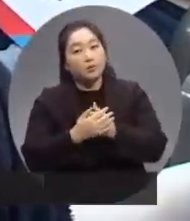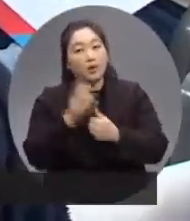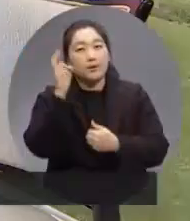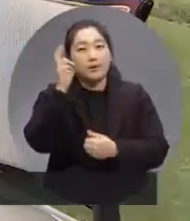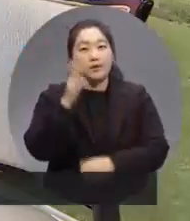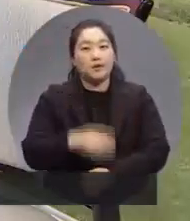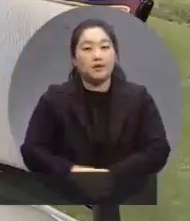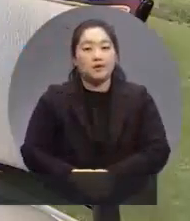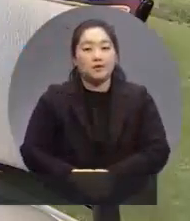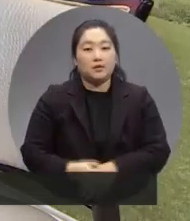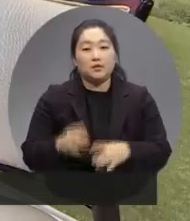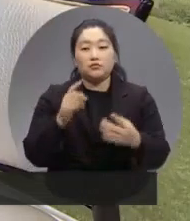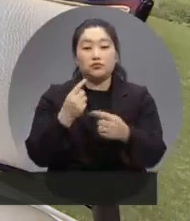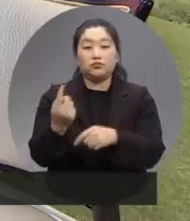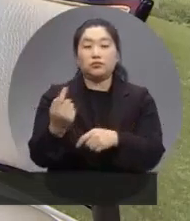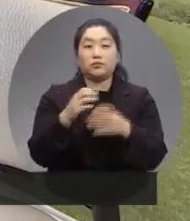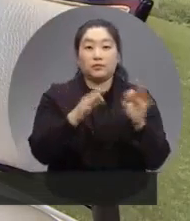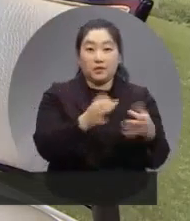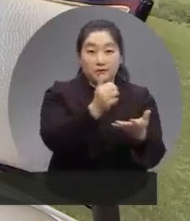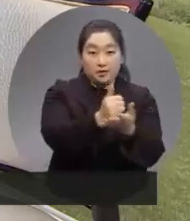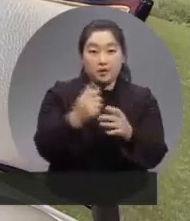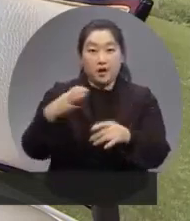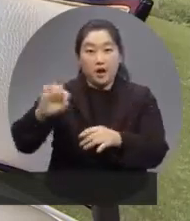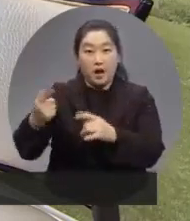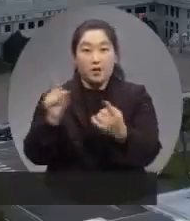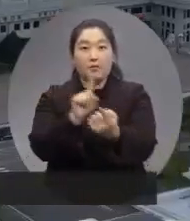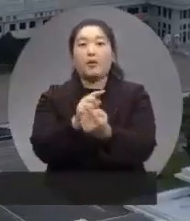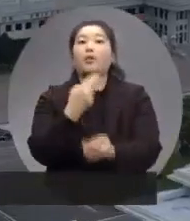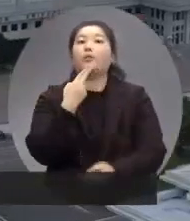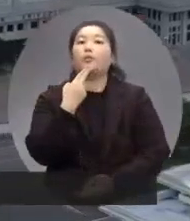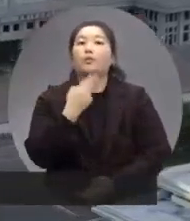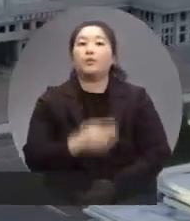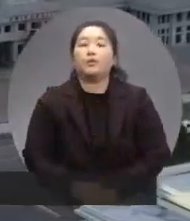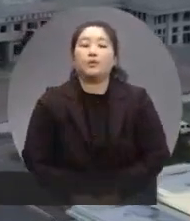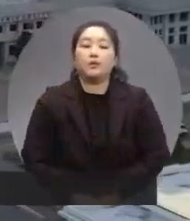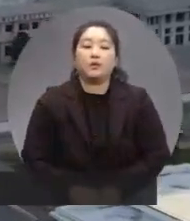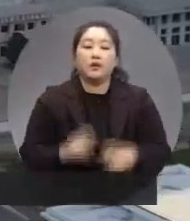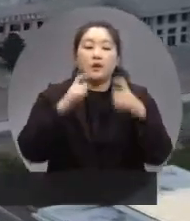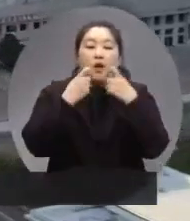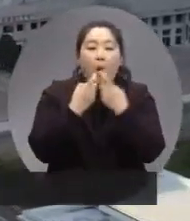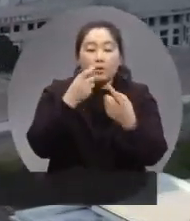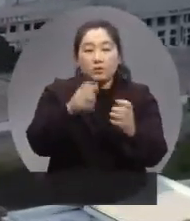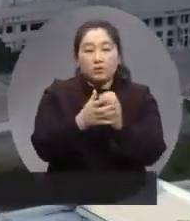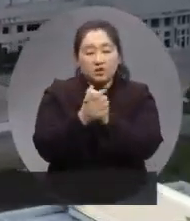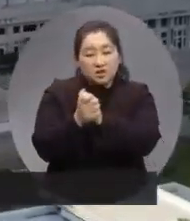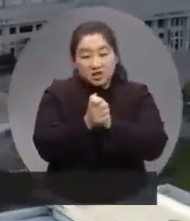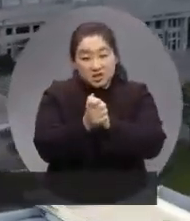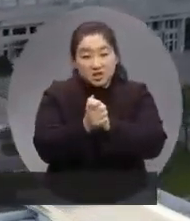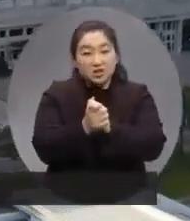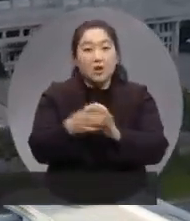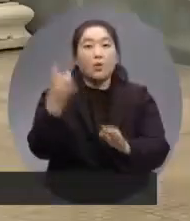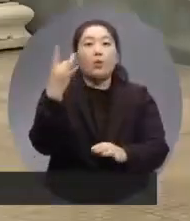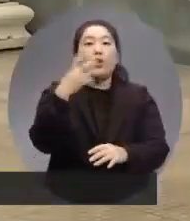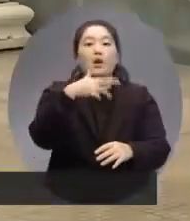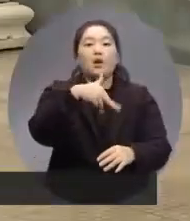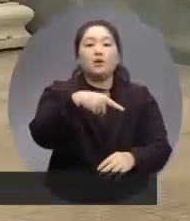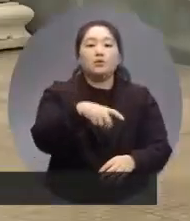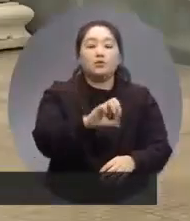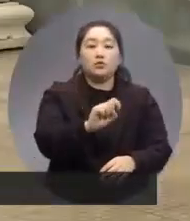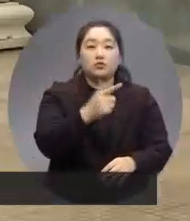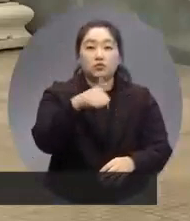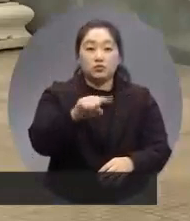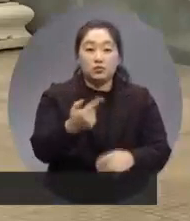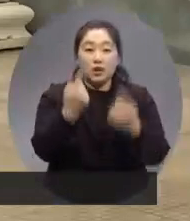예상됐는데 둘의 만남은 이루어지지 않았습니다. 개인적 친분을 자랑했던 두 사람은 원래 안 후보